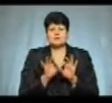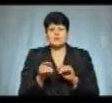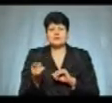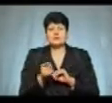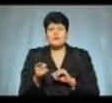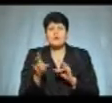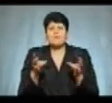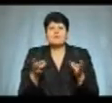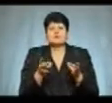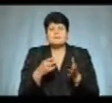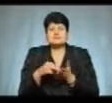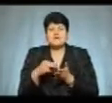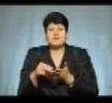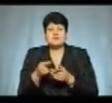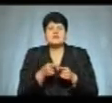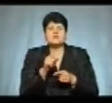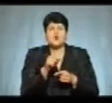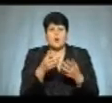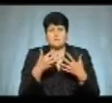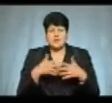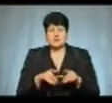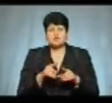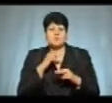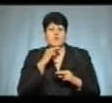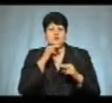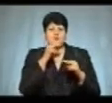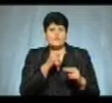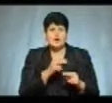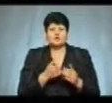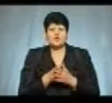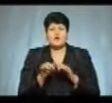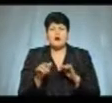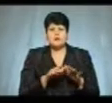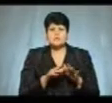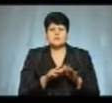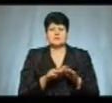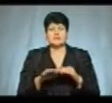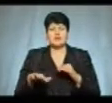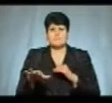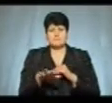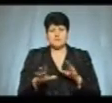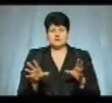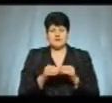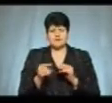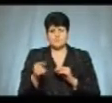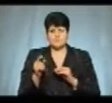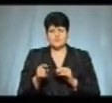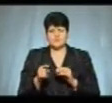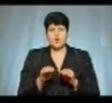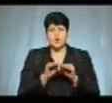тернополянам про потребу закупівлі цього обладнання. Щоб привернути увагу до акції, на площі волонтери разом з тернополянами